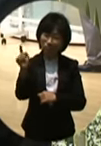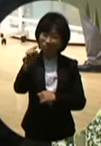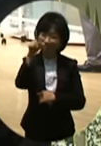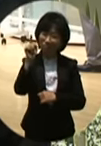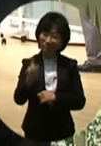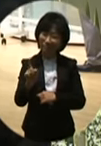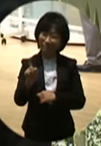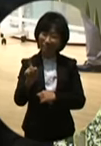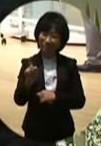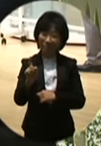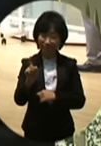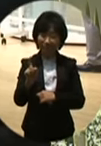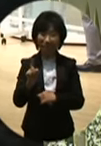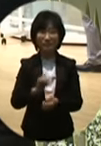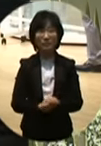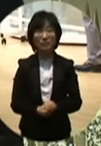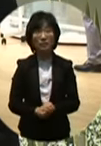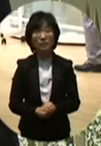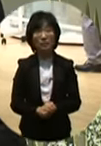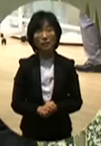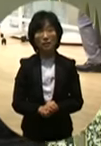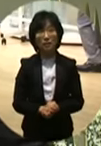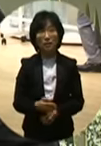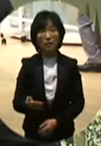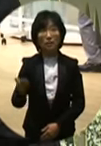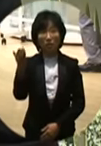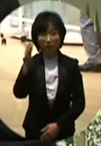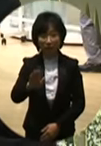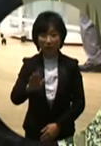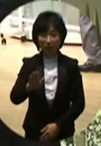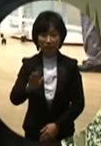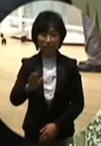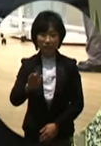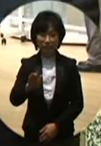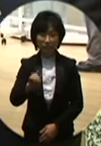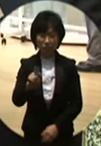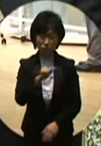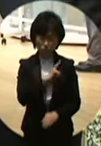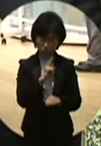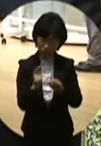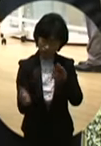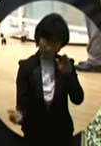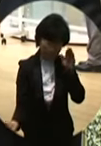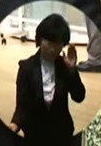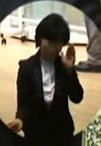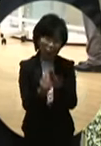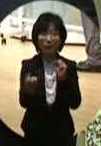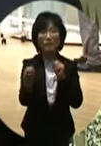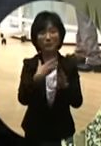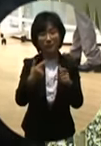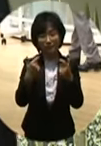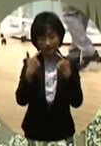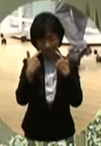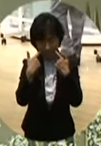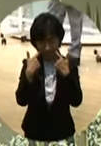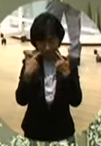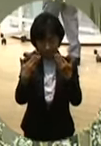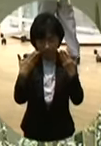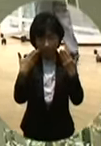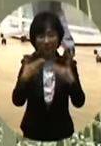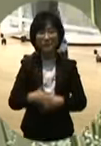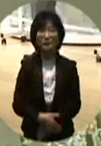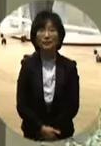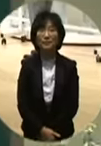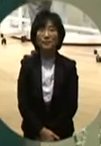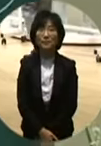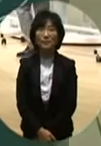없어요. There's no way of knowing. 그러나 분명한 사실은 최고의 응답이 내리는 시간이었다. But then the sure thing is that this was the time for them to receive